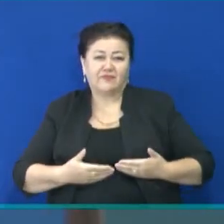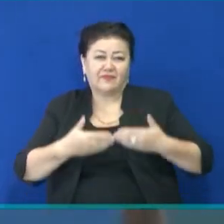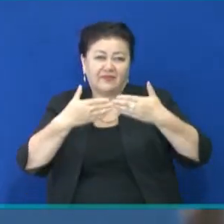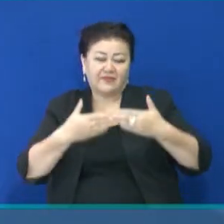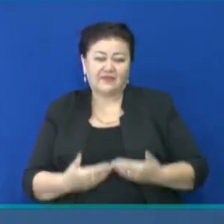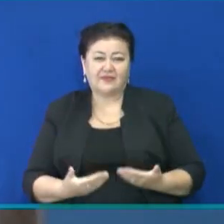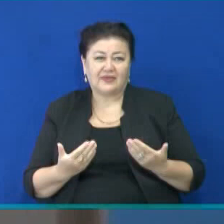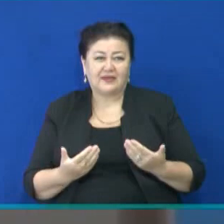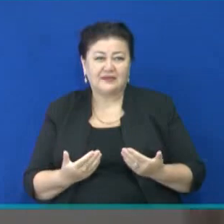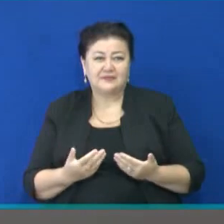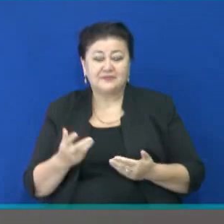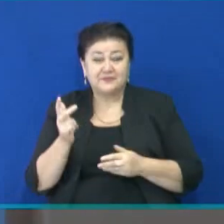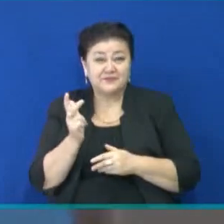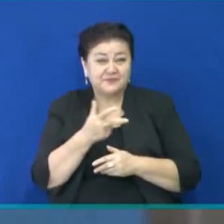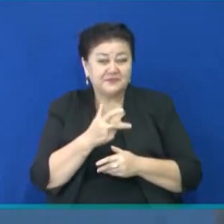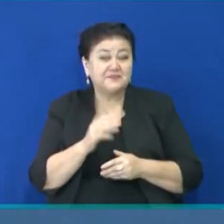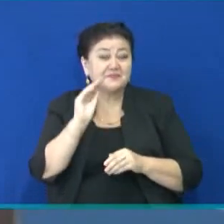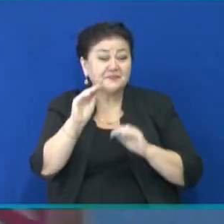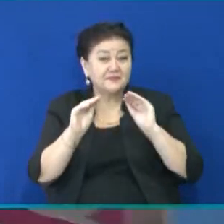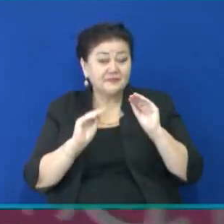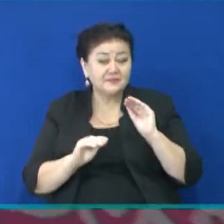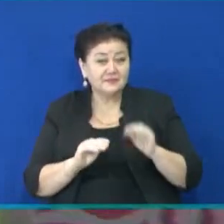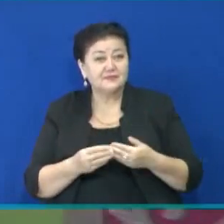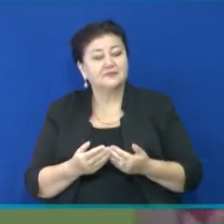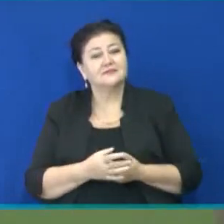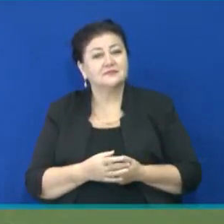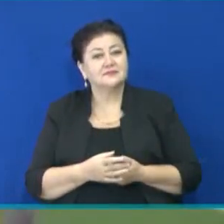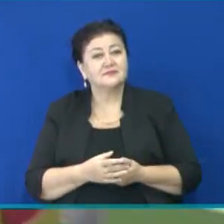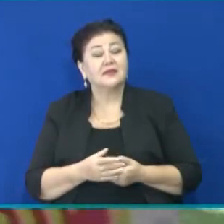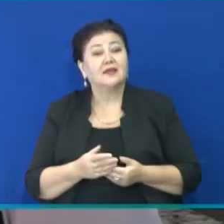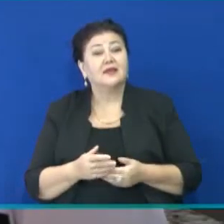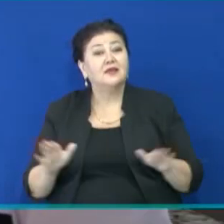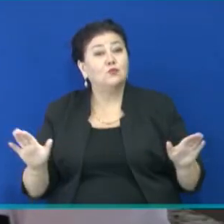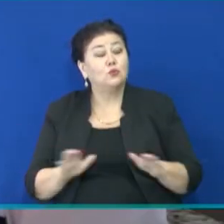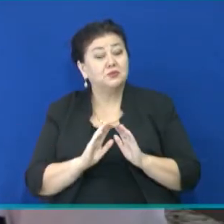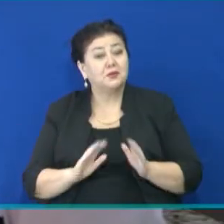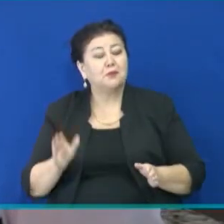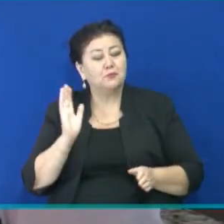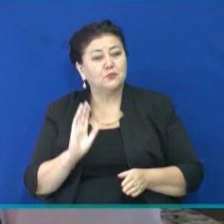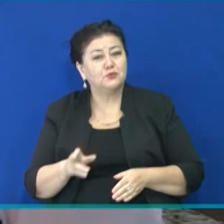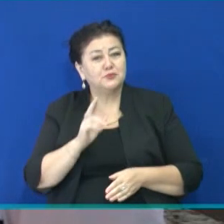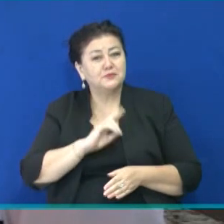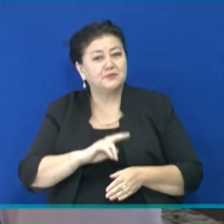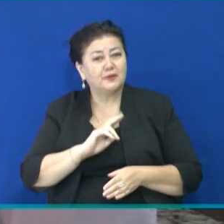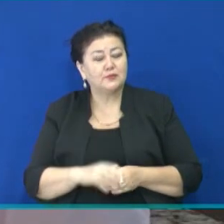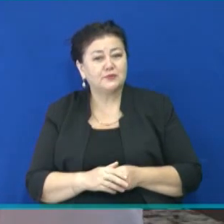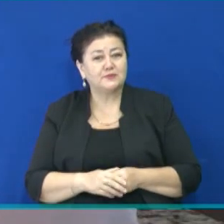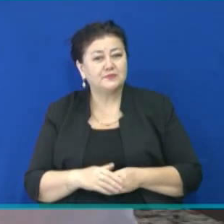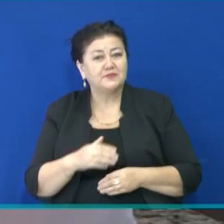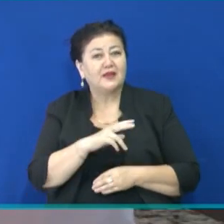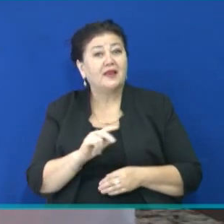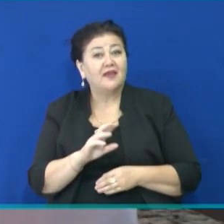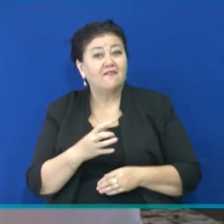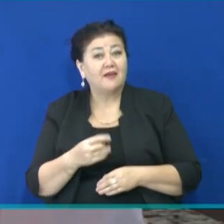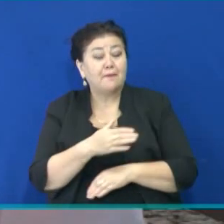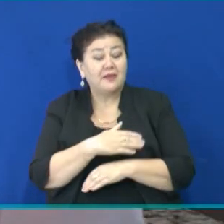келтірмек. Сондай-ақ бейне бақылау камералары орнатылып, әуезді әндер ойнайтын болады. Қаламыздың сол жағалауындағы